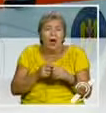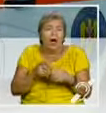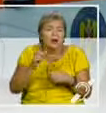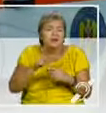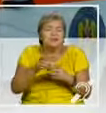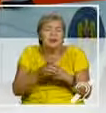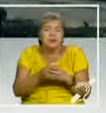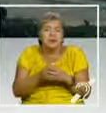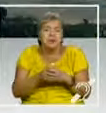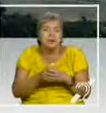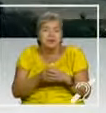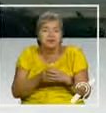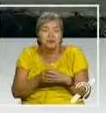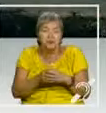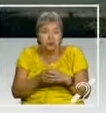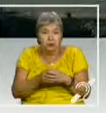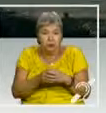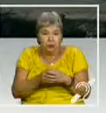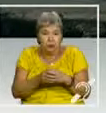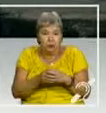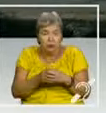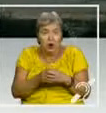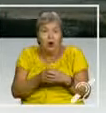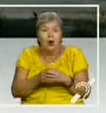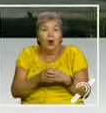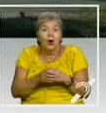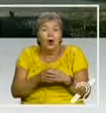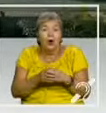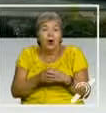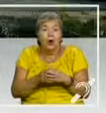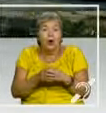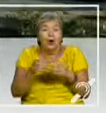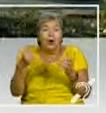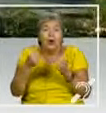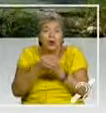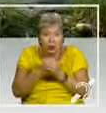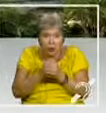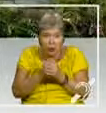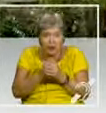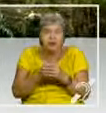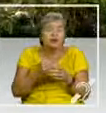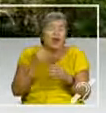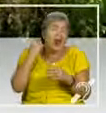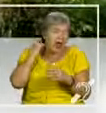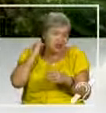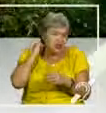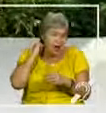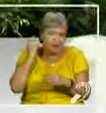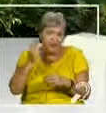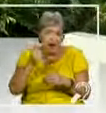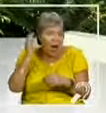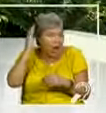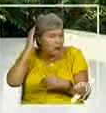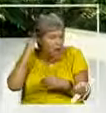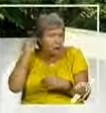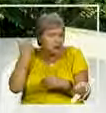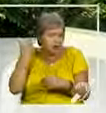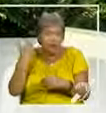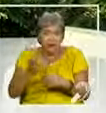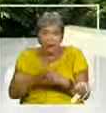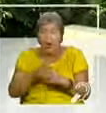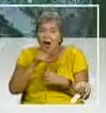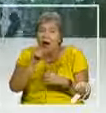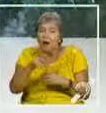bazin, am înțeles din telefon, și un pacient cu traumă la nivelul coloanei cervicale. Aici